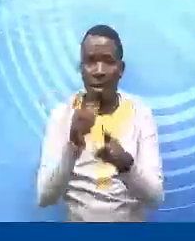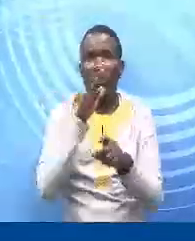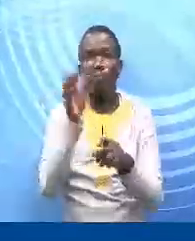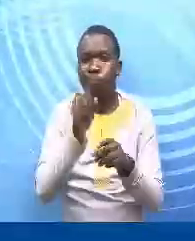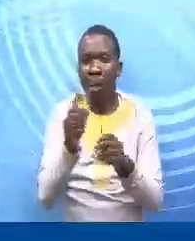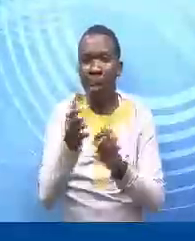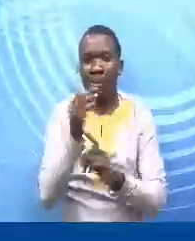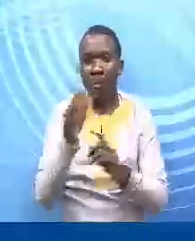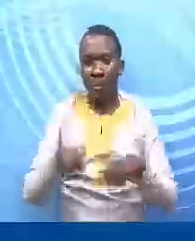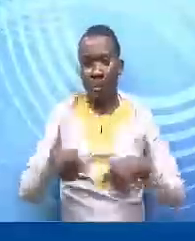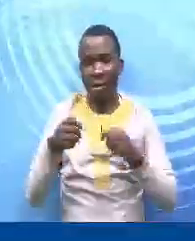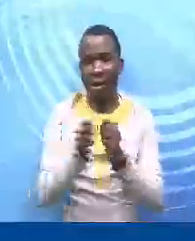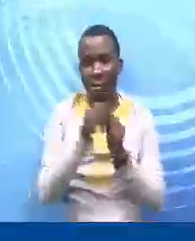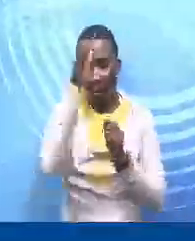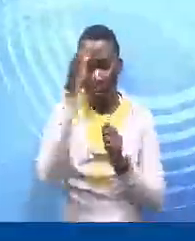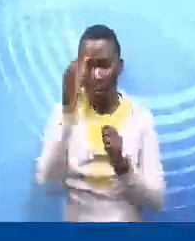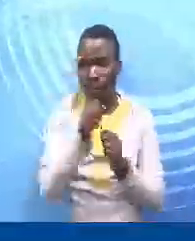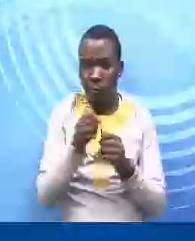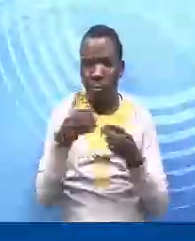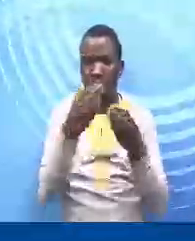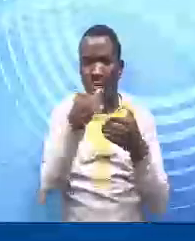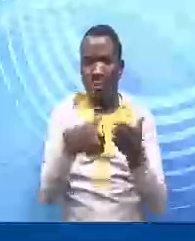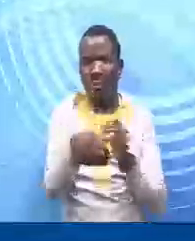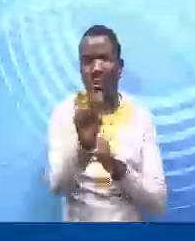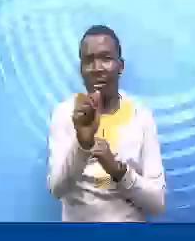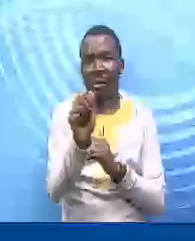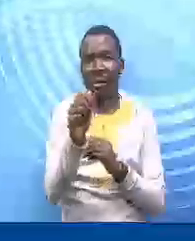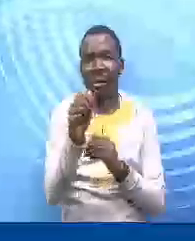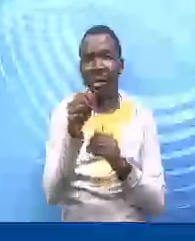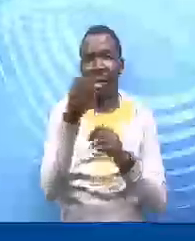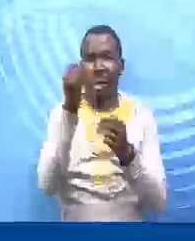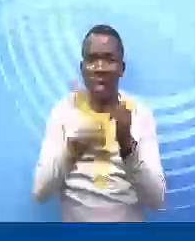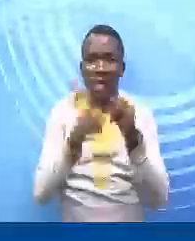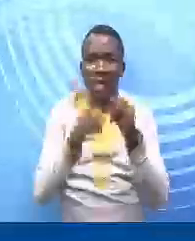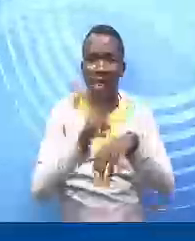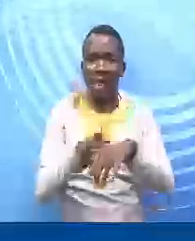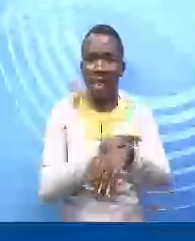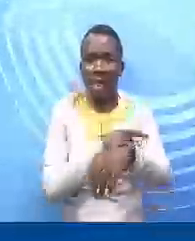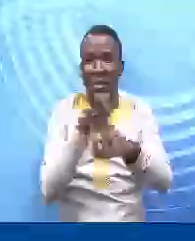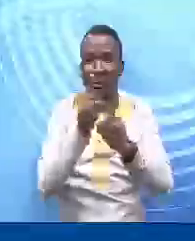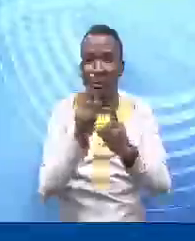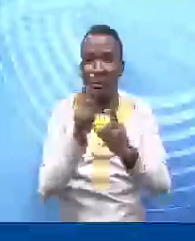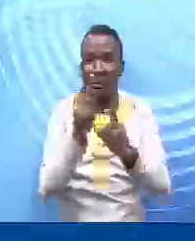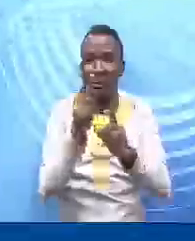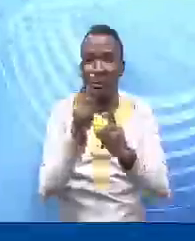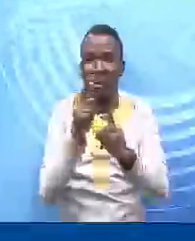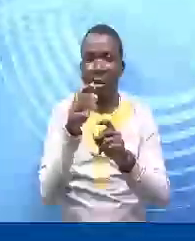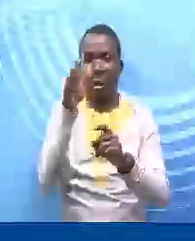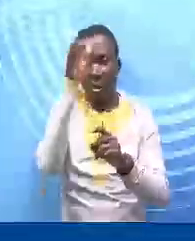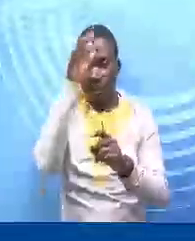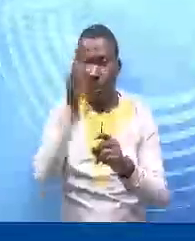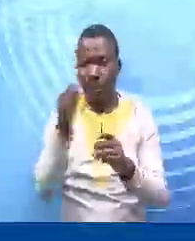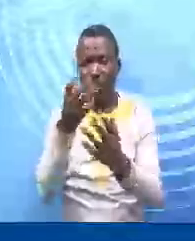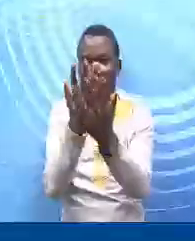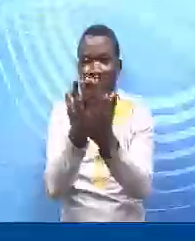bakabona gusaza neza kimaze igihe kinini kuva umusaza yafungurwa ntabwo abantu bajya bagira umutekano nuko